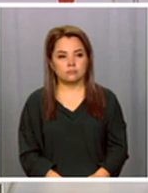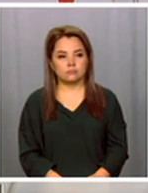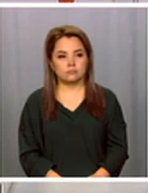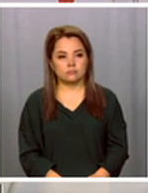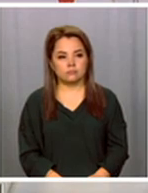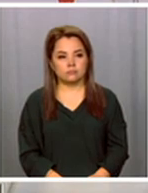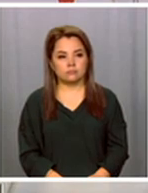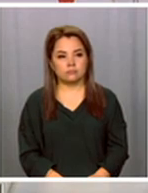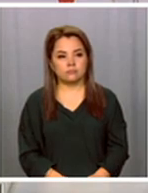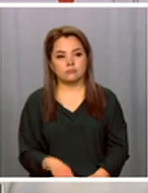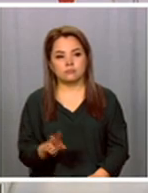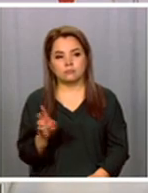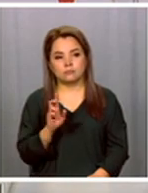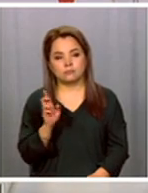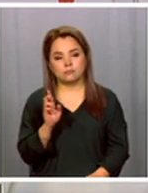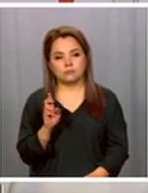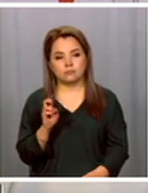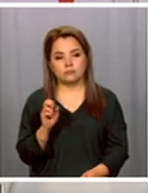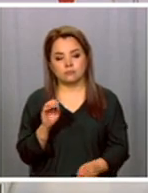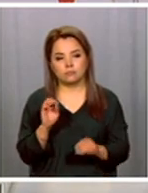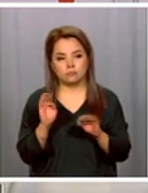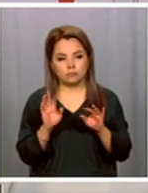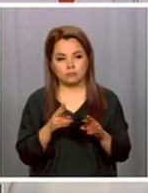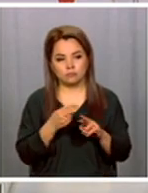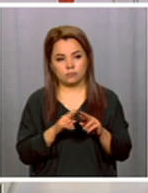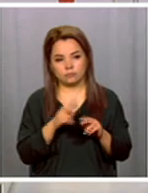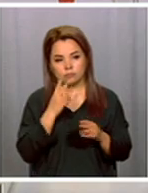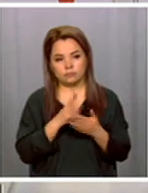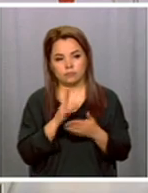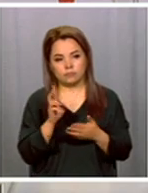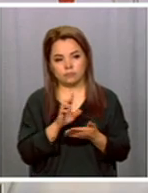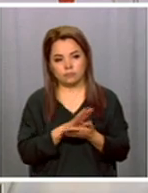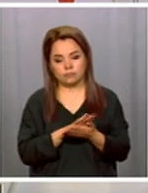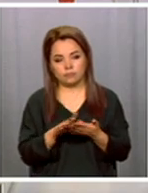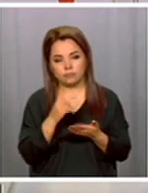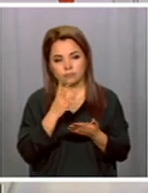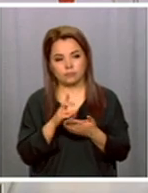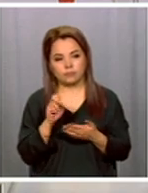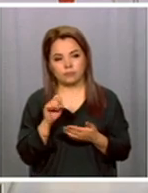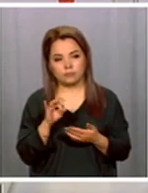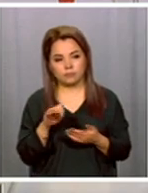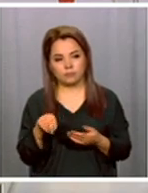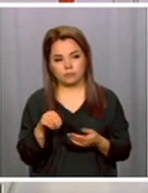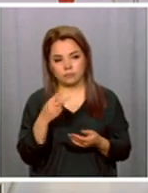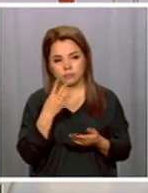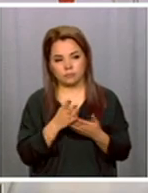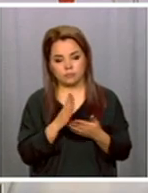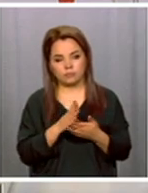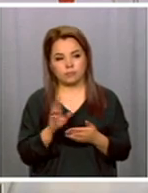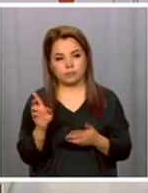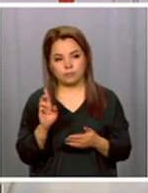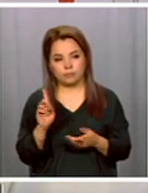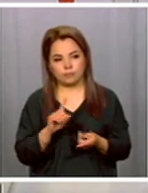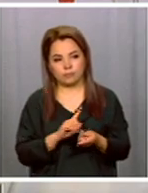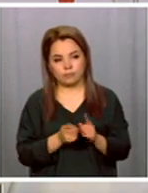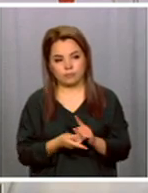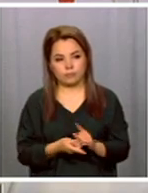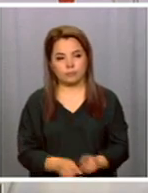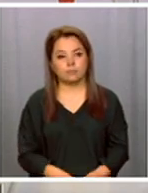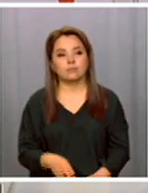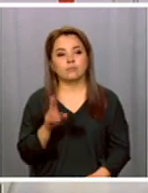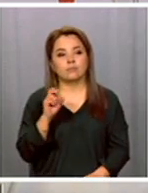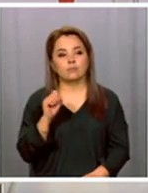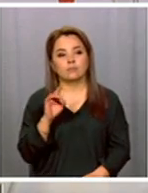бұл жерде ақ тұмбаның түзілгендігі байқалады. Бұл жерден баридің тұзы болған ертіндісі. Ал карбонатқа қышқылды